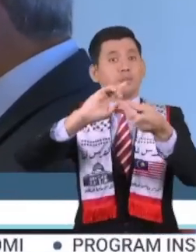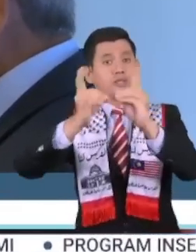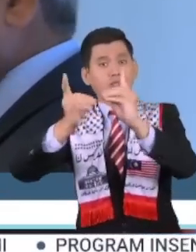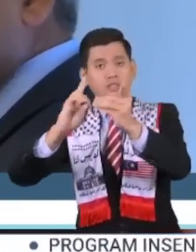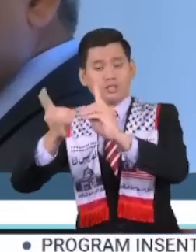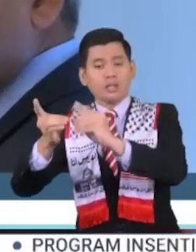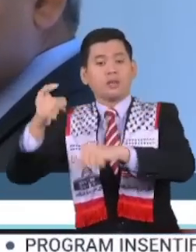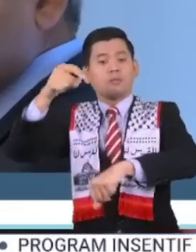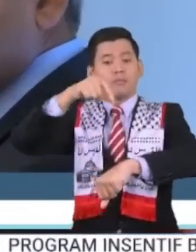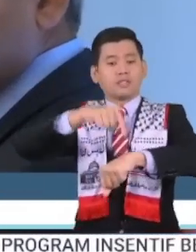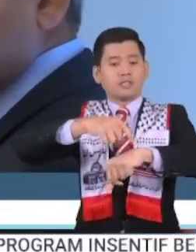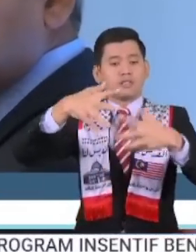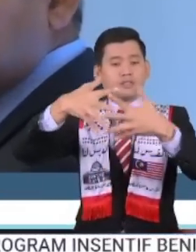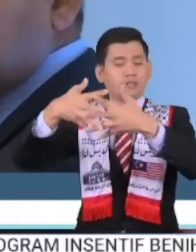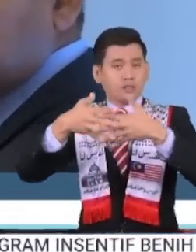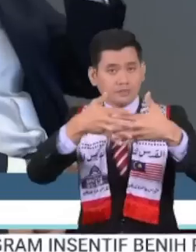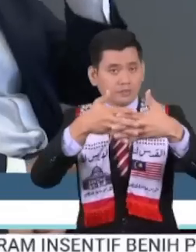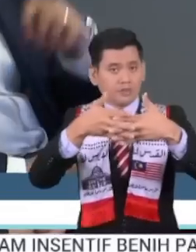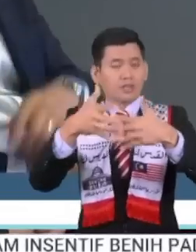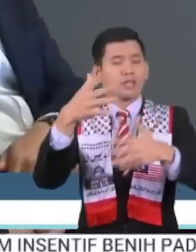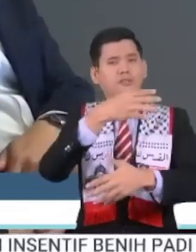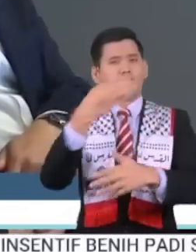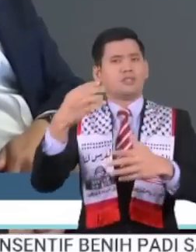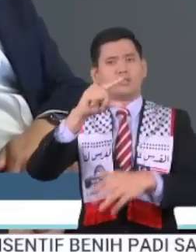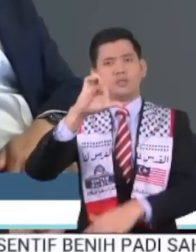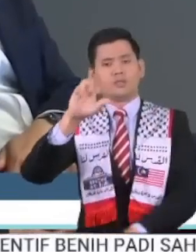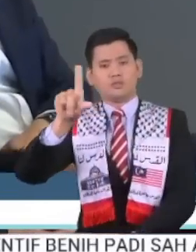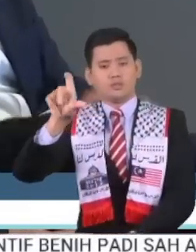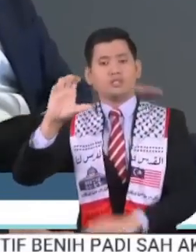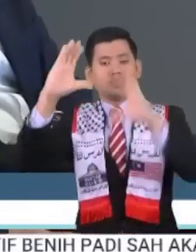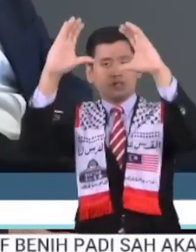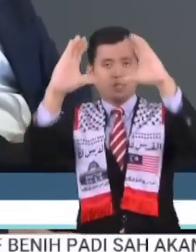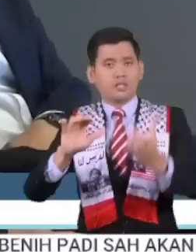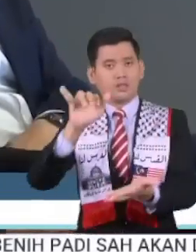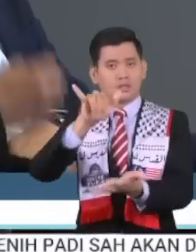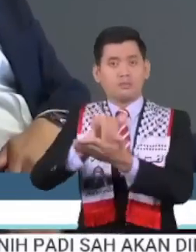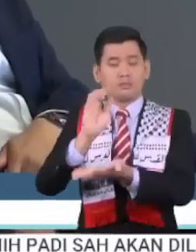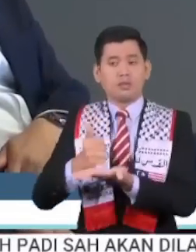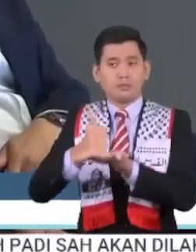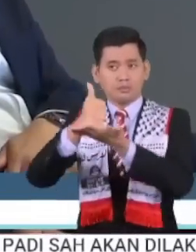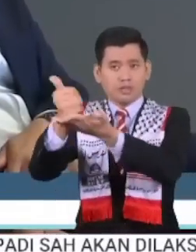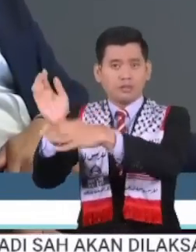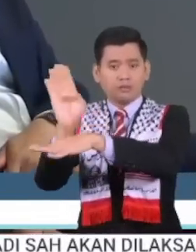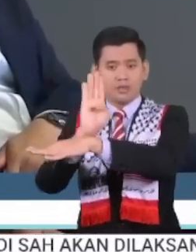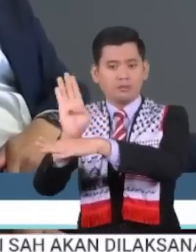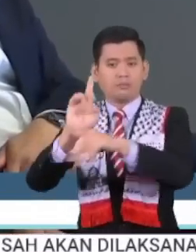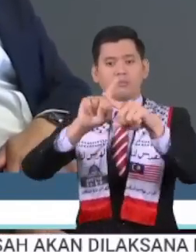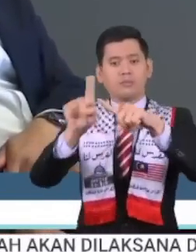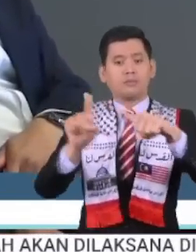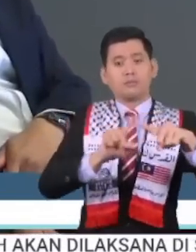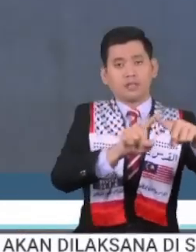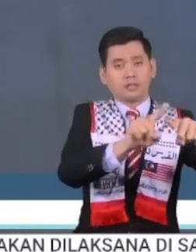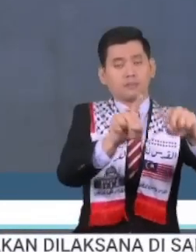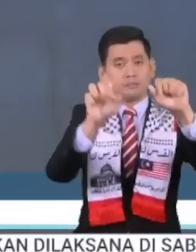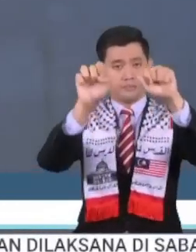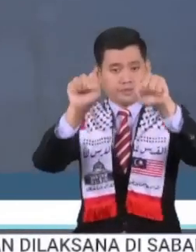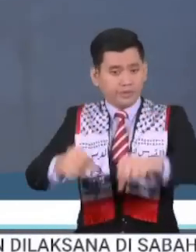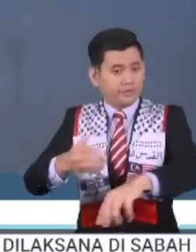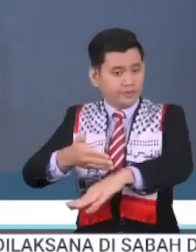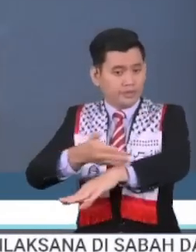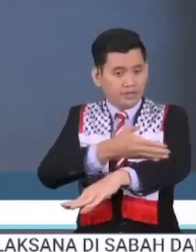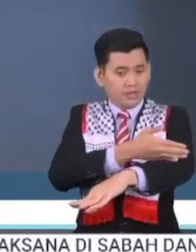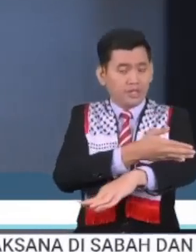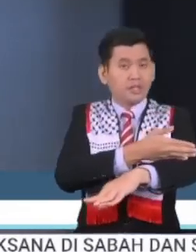San Francisco, Google berkata langkah berkenaan bagi membantu perniagaan dari semua saiz dapat meningkatkan daya